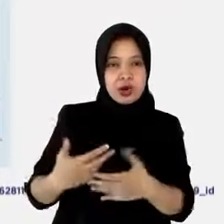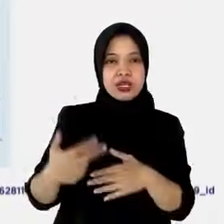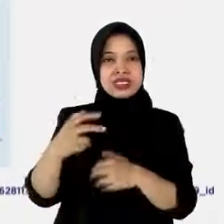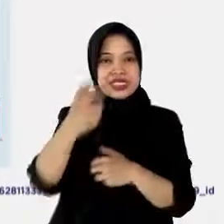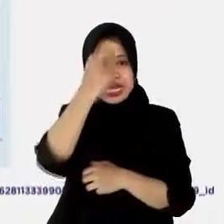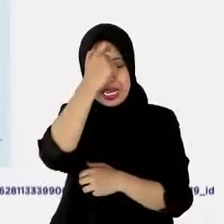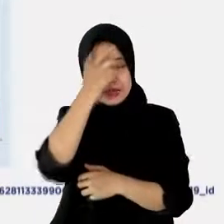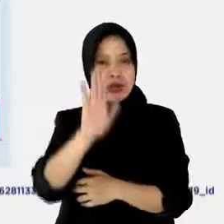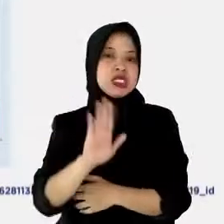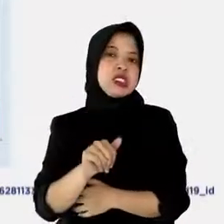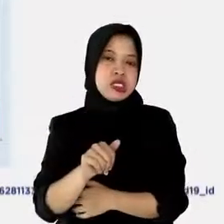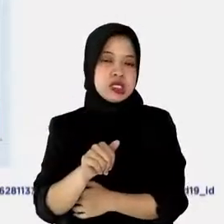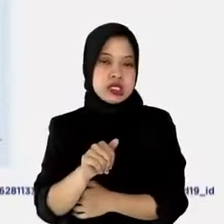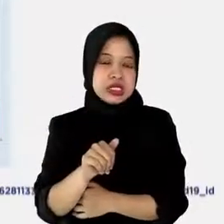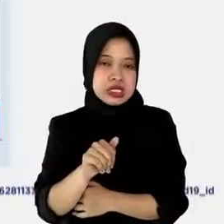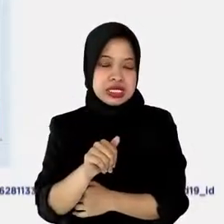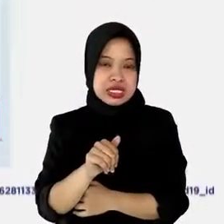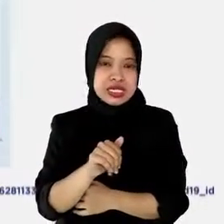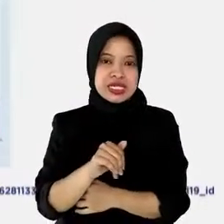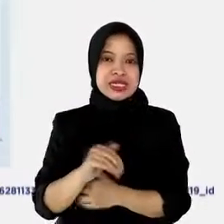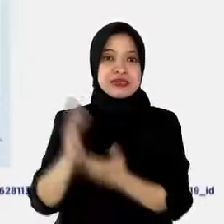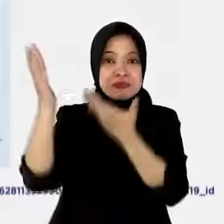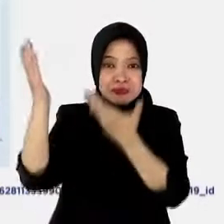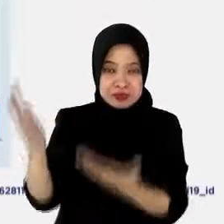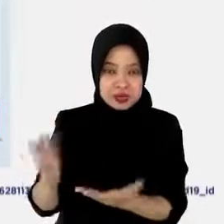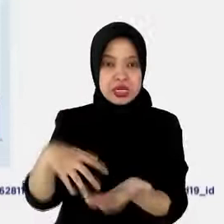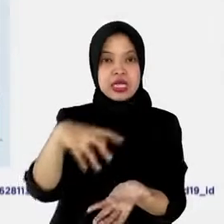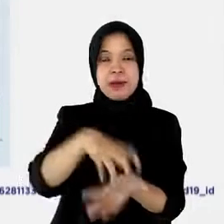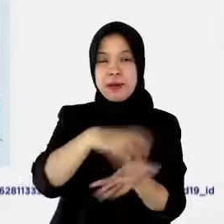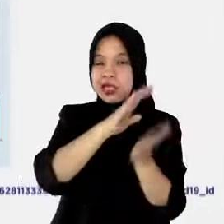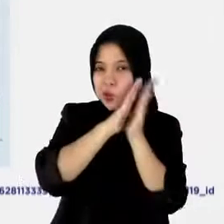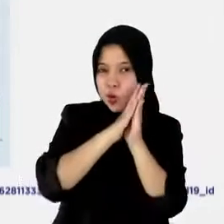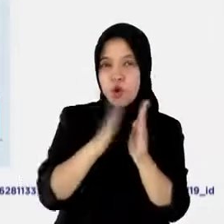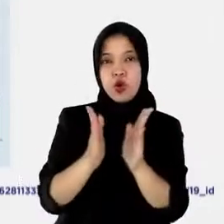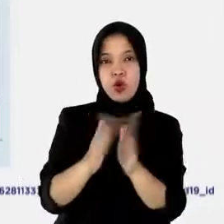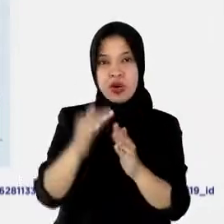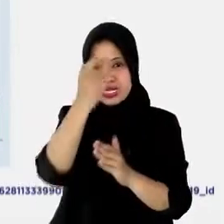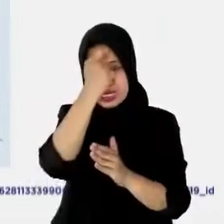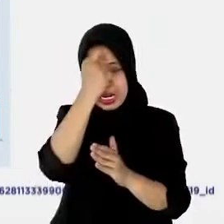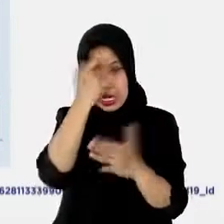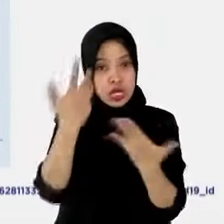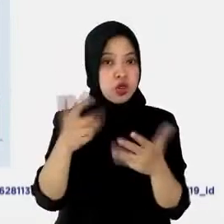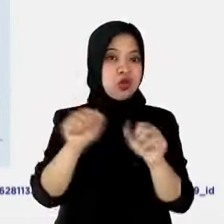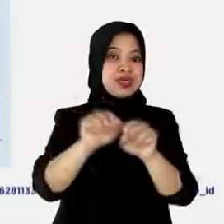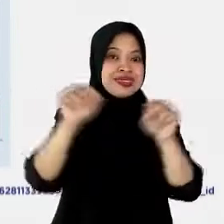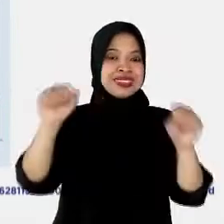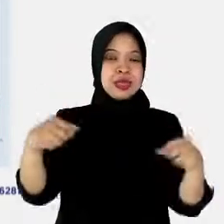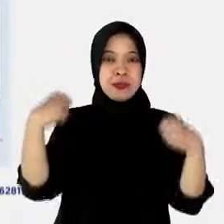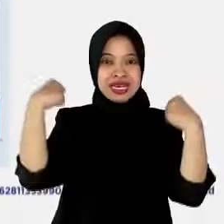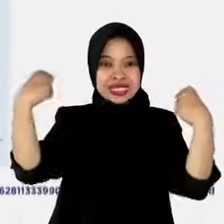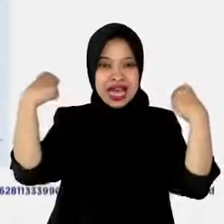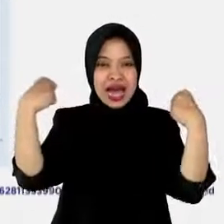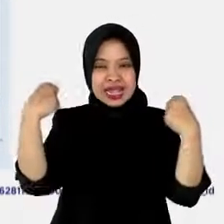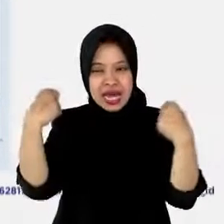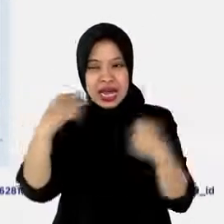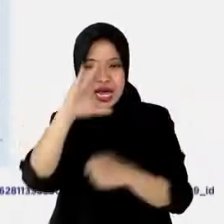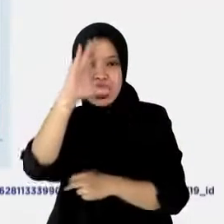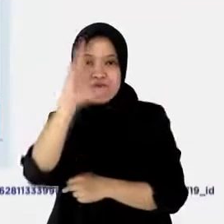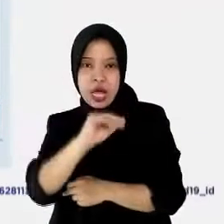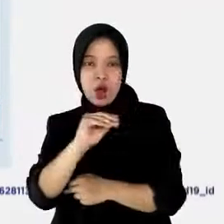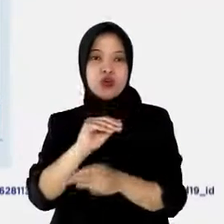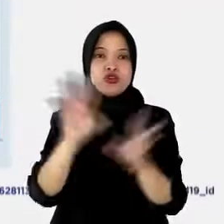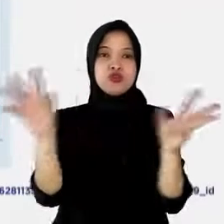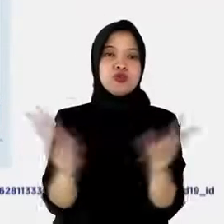sedang sakit untuk dapat memahami dampak keterisian Rumah Sakit khususnya terhadap sistem kesehatan maka dapat diketahui